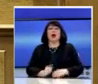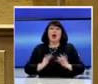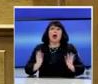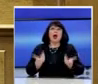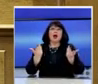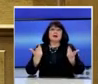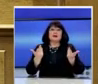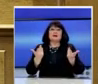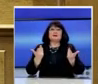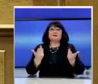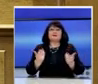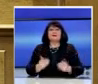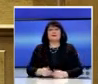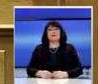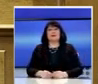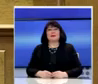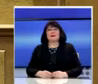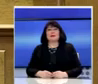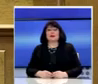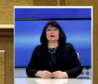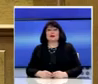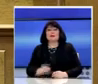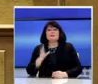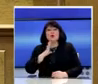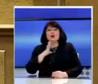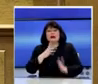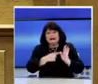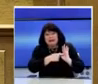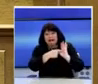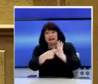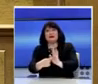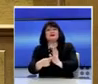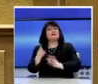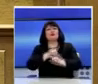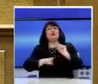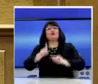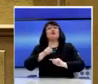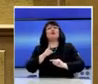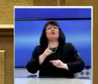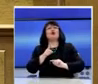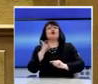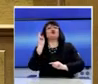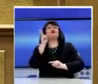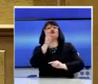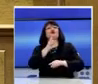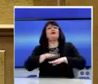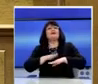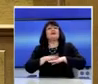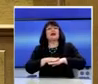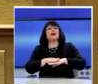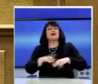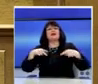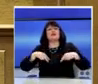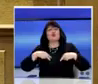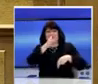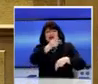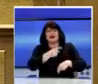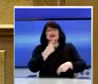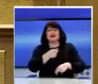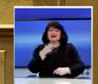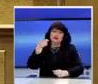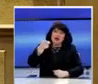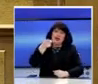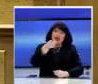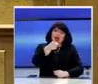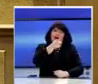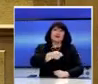αν δεν έδειχναν προς τη μεριά του πολίτη τον ένοχο διαρκώς εσείς και οι υπουργοί σας για τη δίθεν